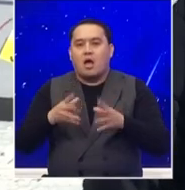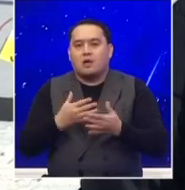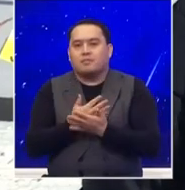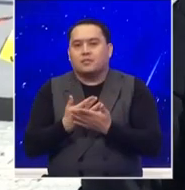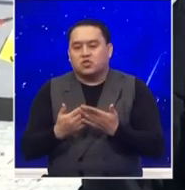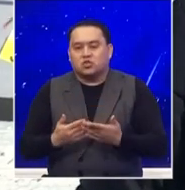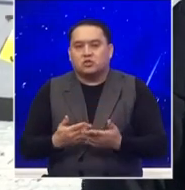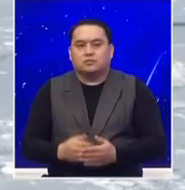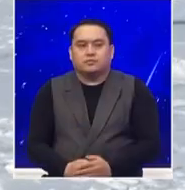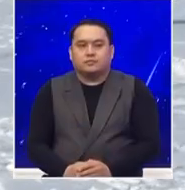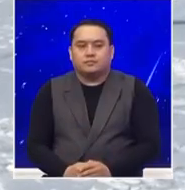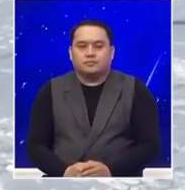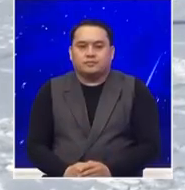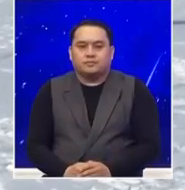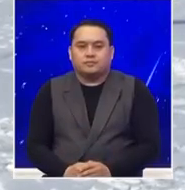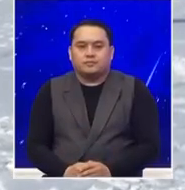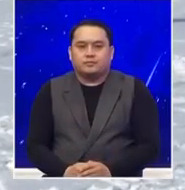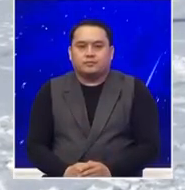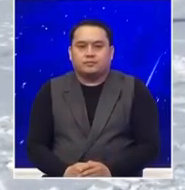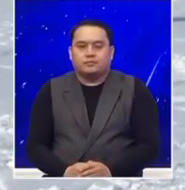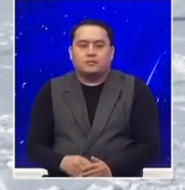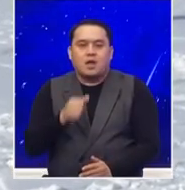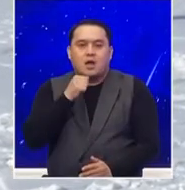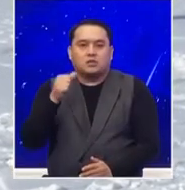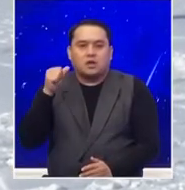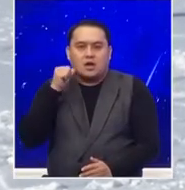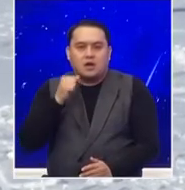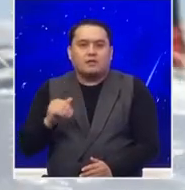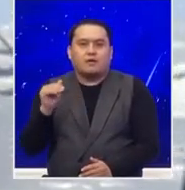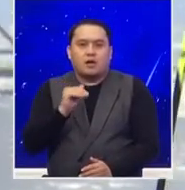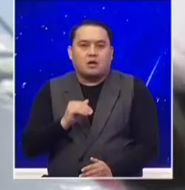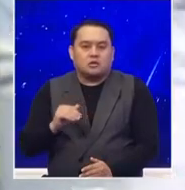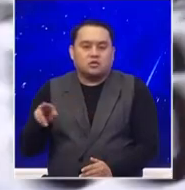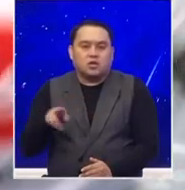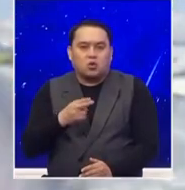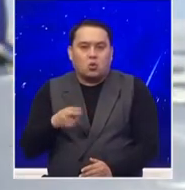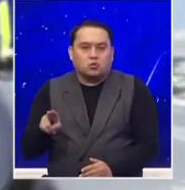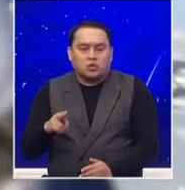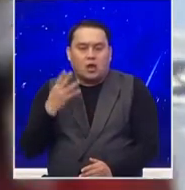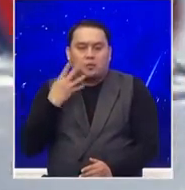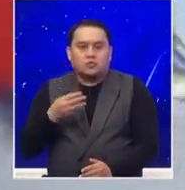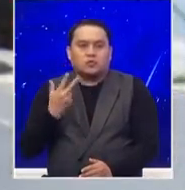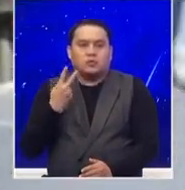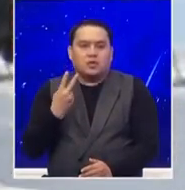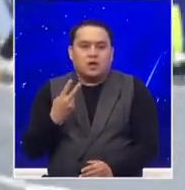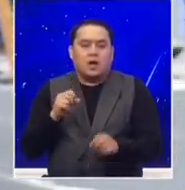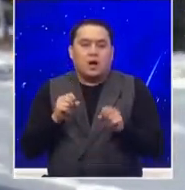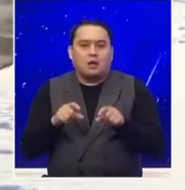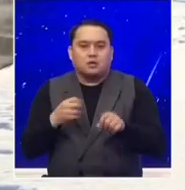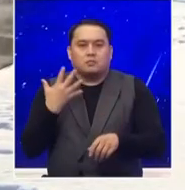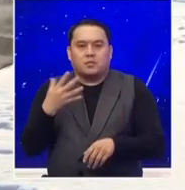табан жақын тұр. Былтыр 90 айында өткен Қазақстан кубогында Алматы облысының командасы 2 алтын 5 қола медальді жеңіп